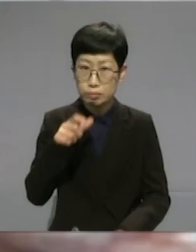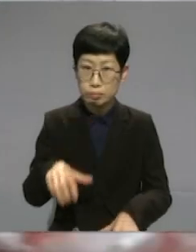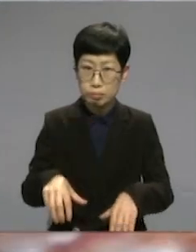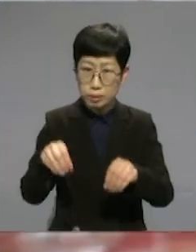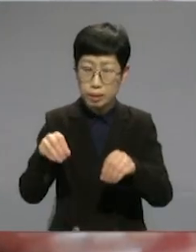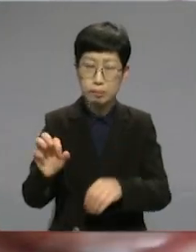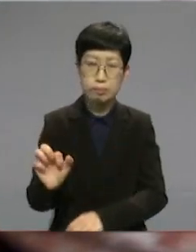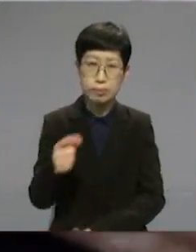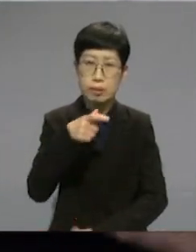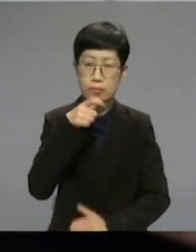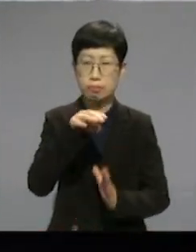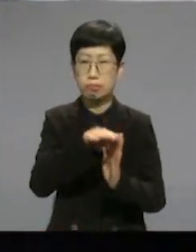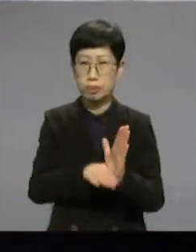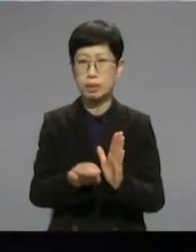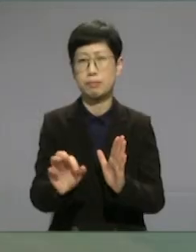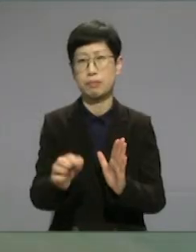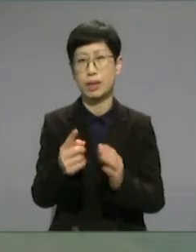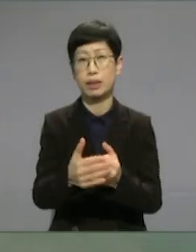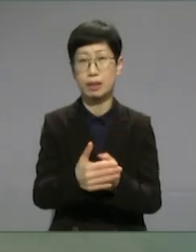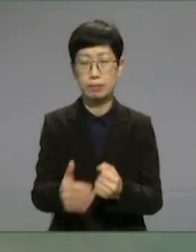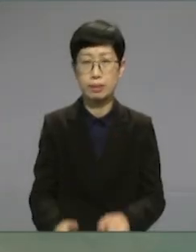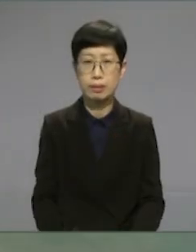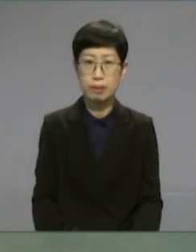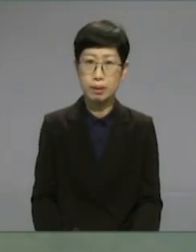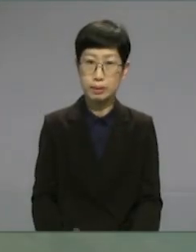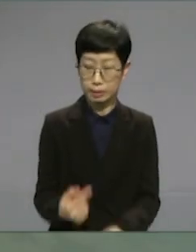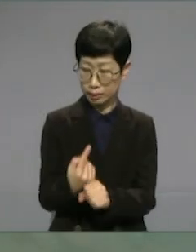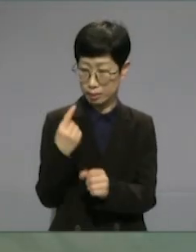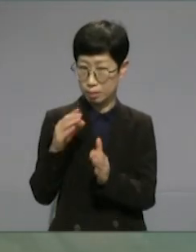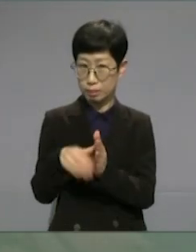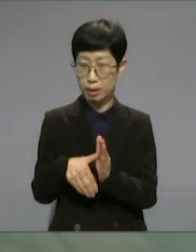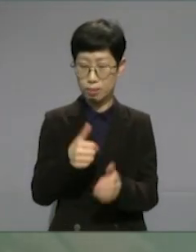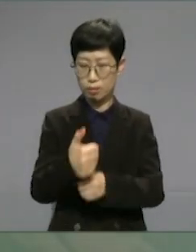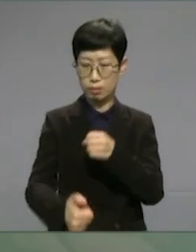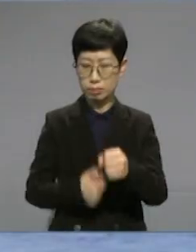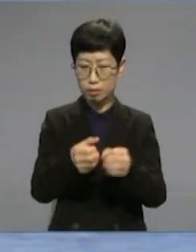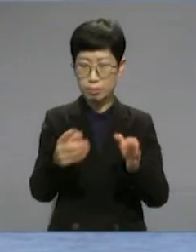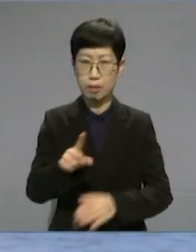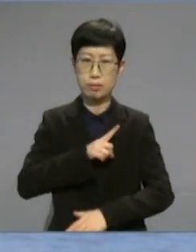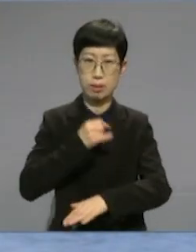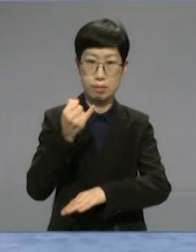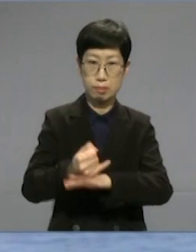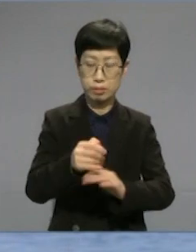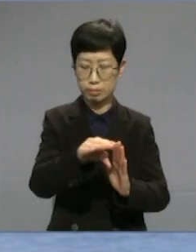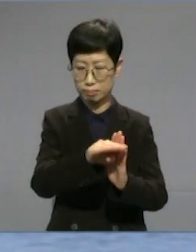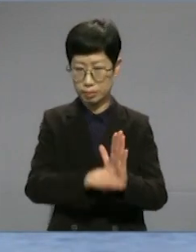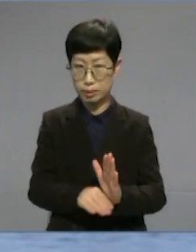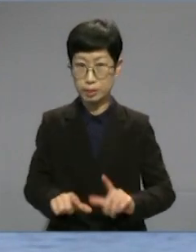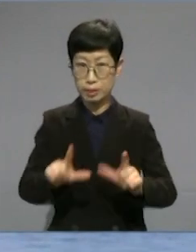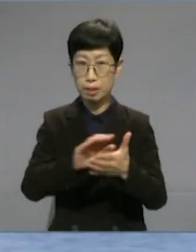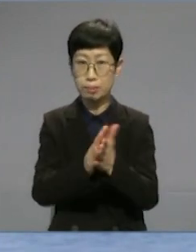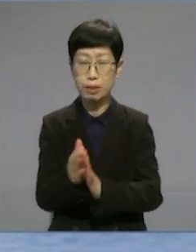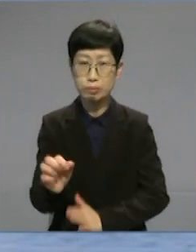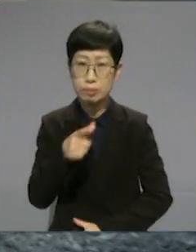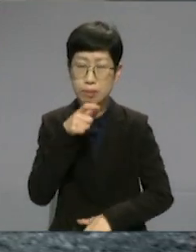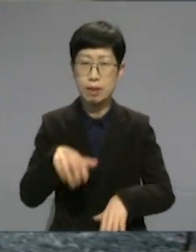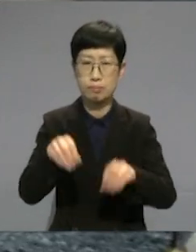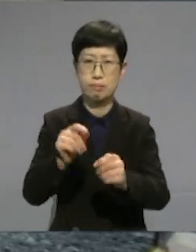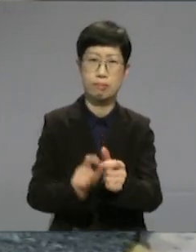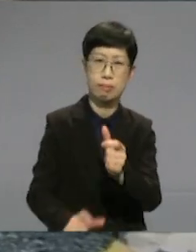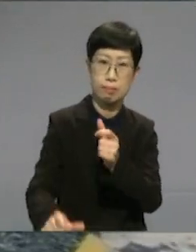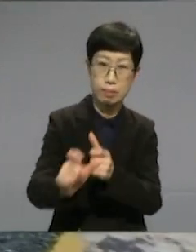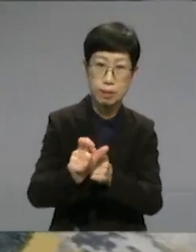강입니다 지난해 강수은 50년 만에 최저치를 기록했습니다 기후 변화로 인한 감과 함께